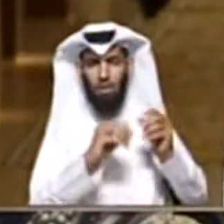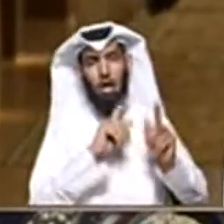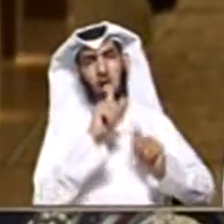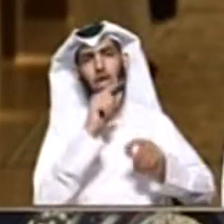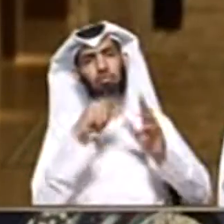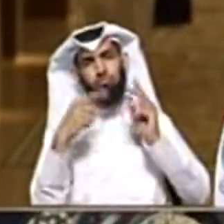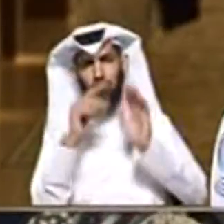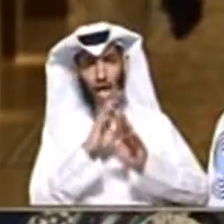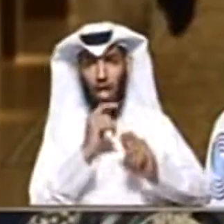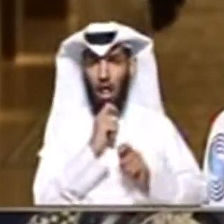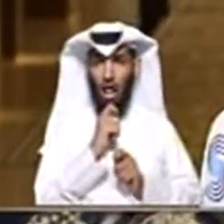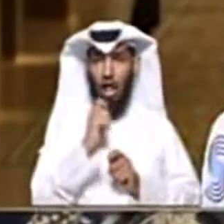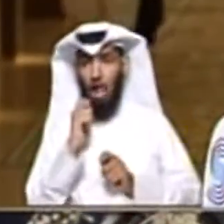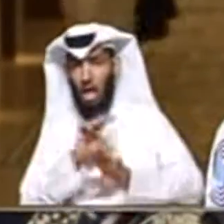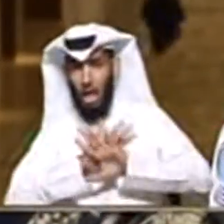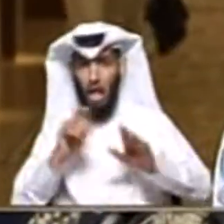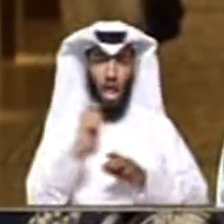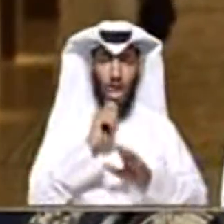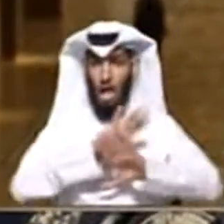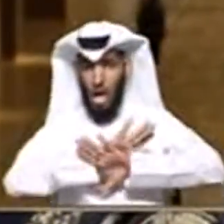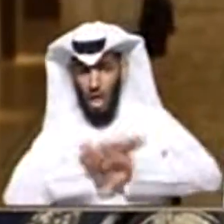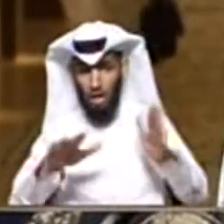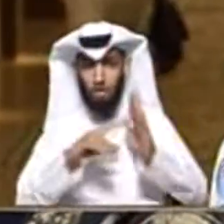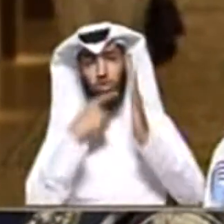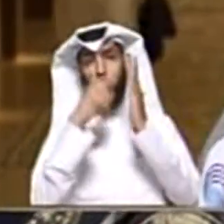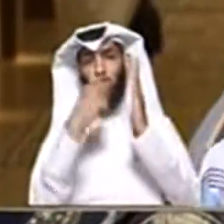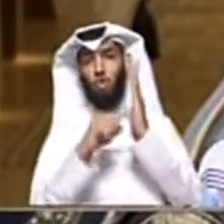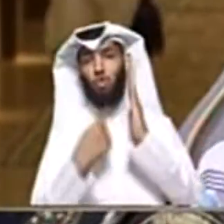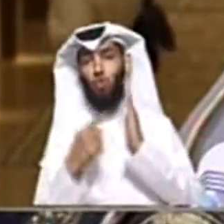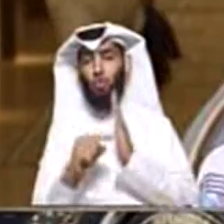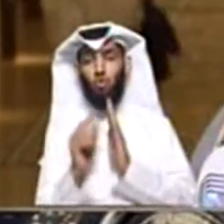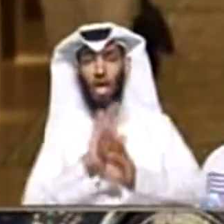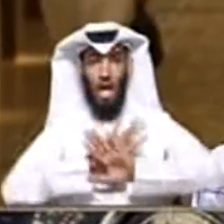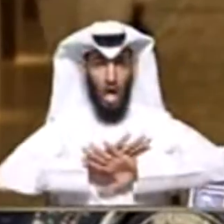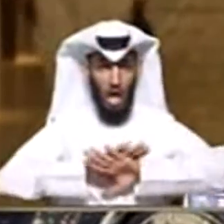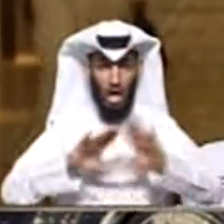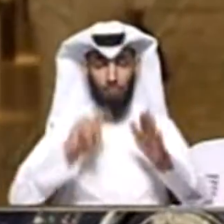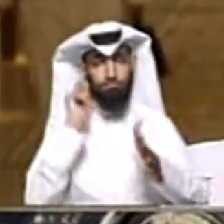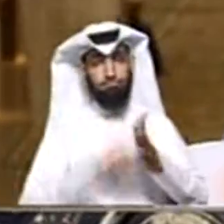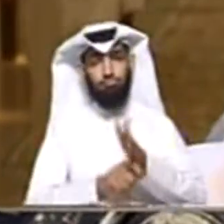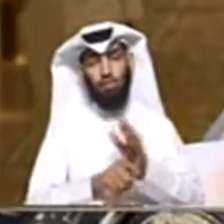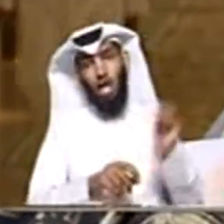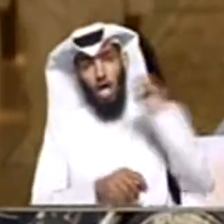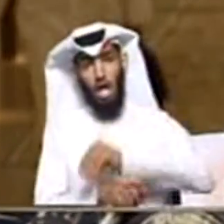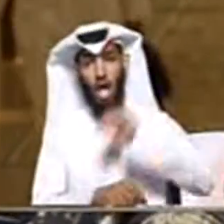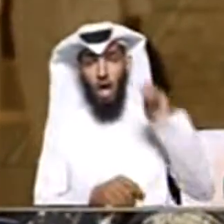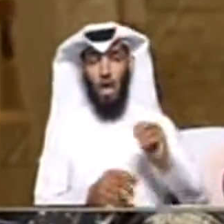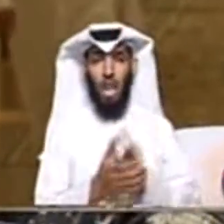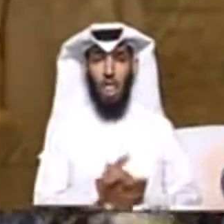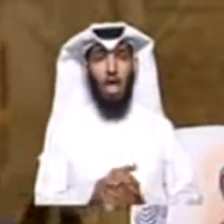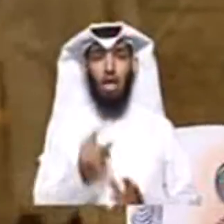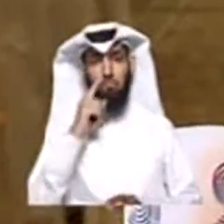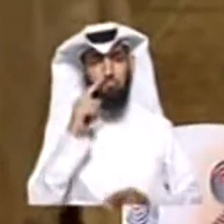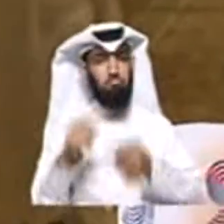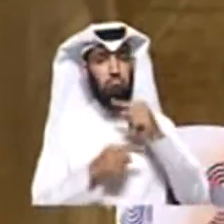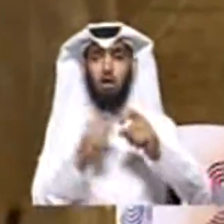التصويت على الطلب نفسه. ما أتمناه في جلسة الغد بأن تكون كالعادة يعني